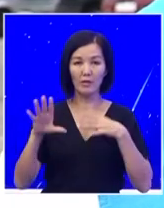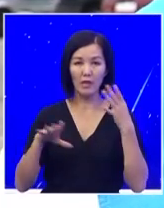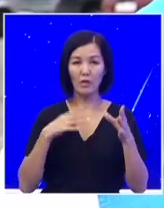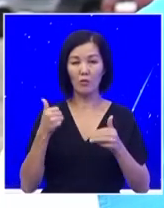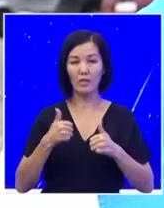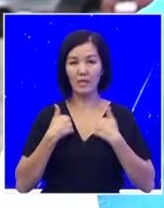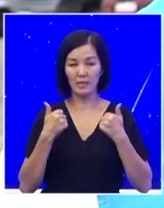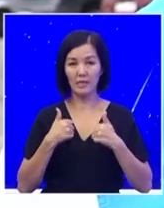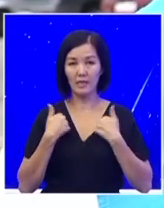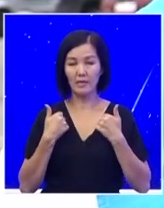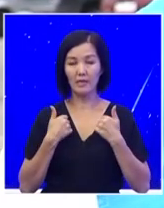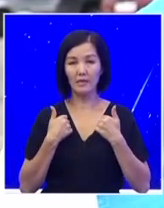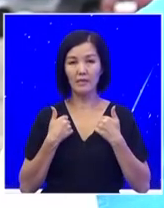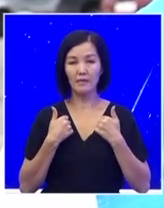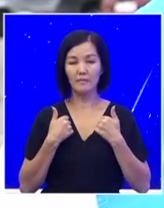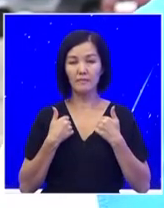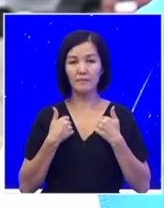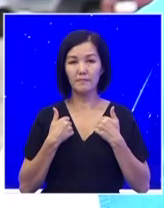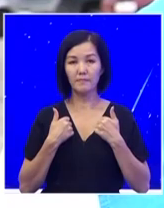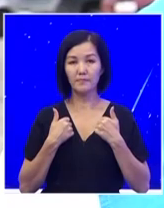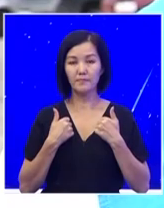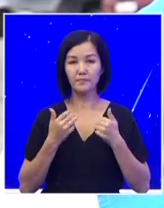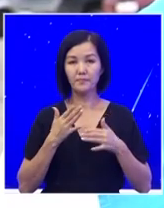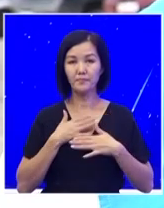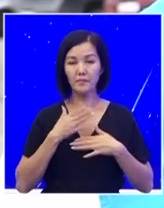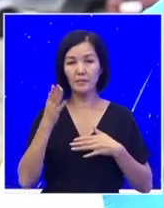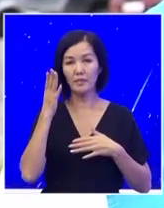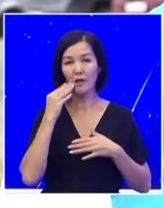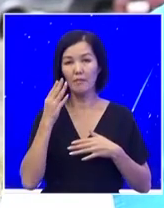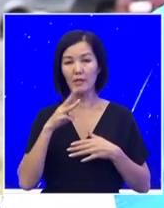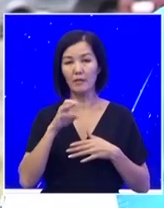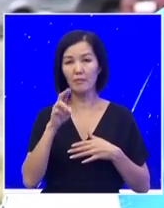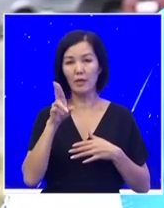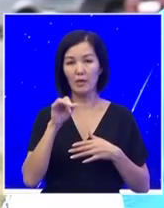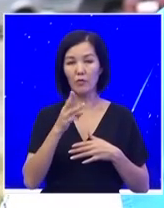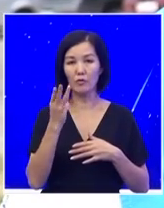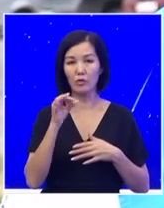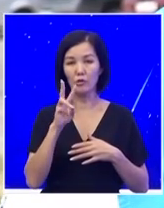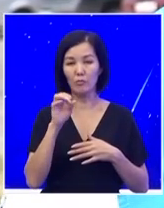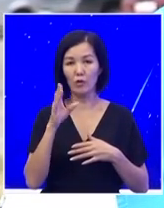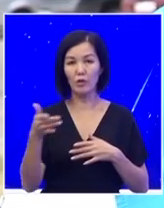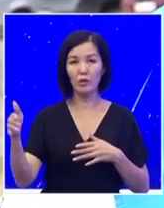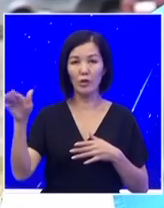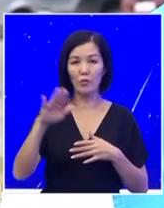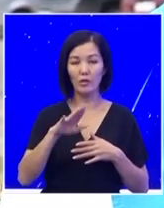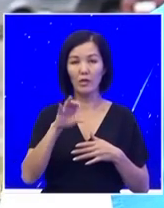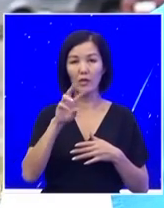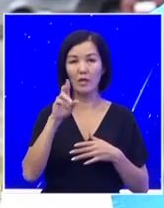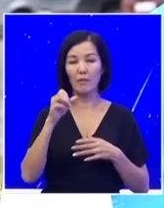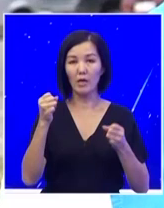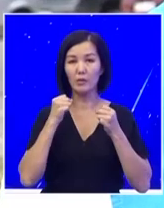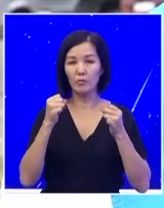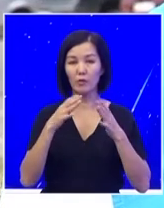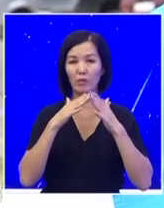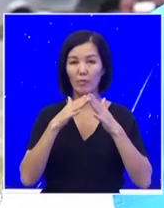тырысады. Тауда олардың жаңағы біз енді Алматы, Медеу, Чимбулақ, Табаган деген спорт базалар